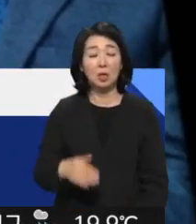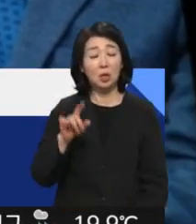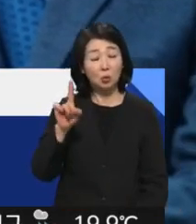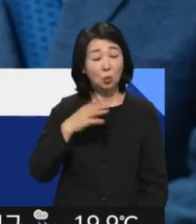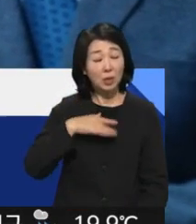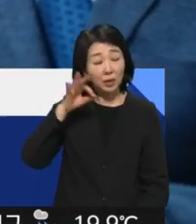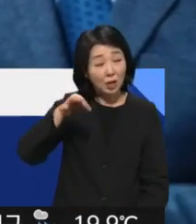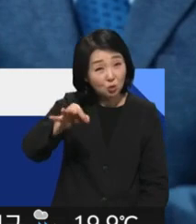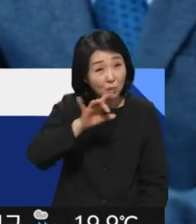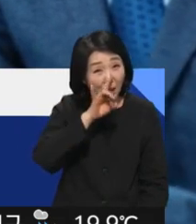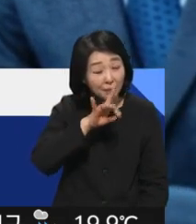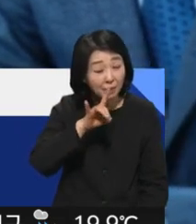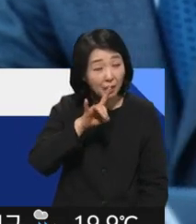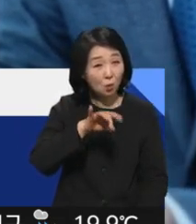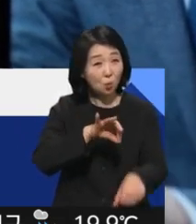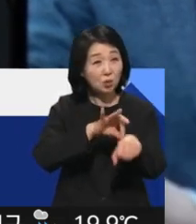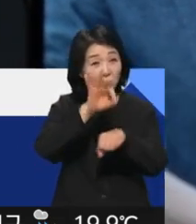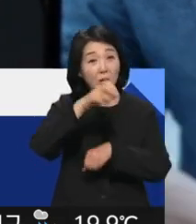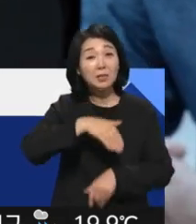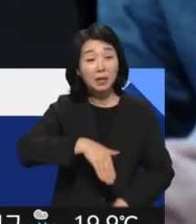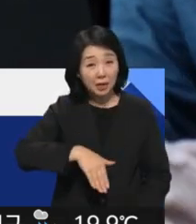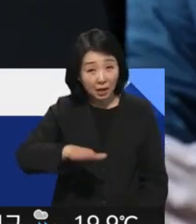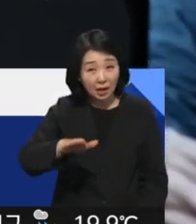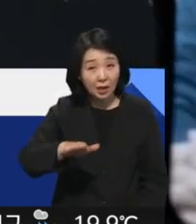주면 안 돼? 내일 오전 10시에 갈 테니까.